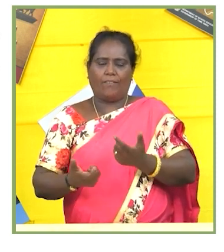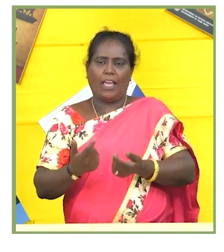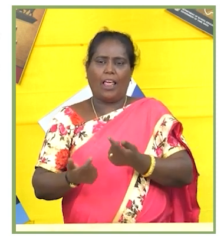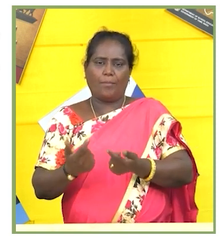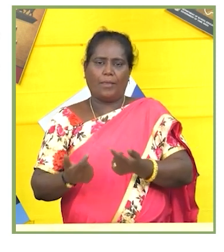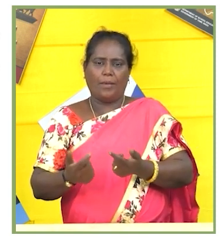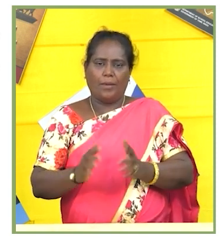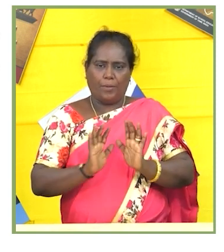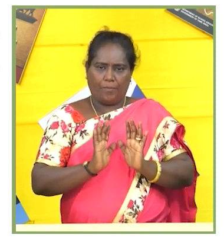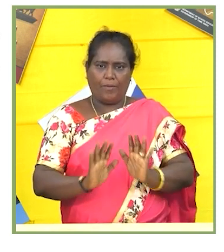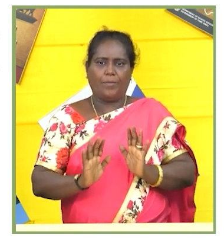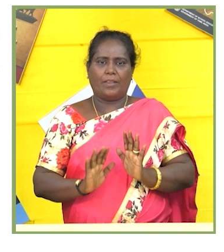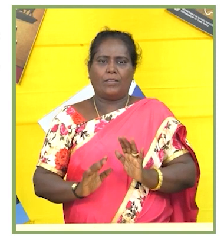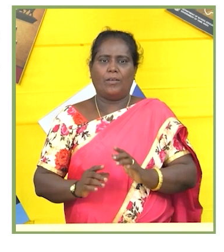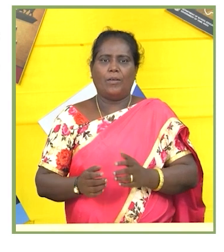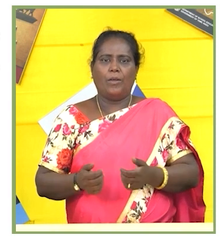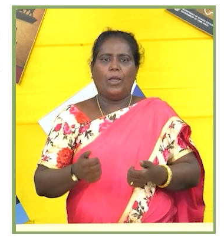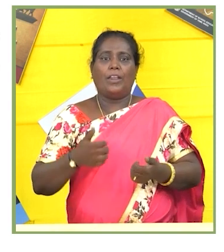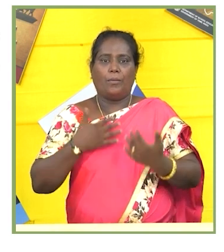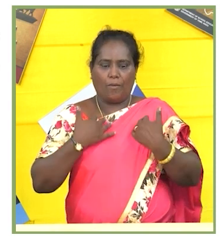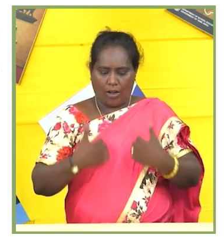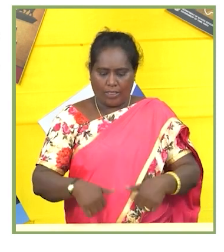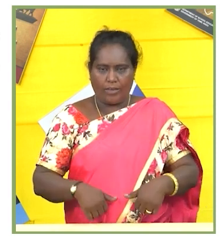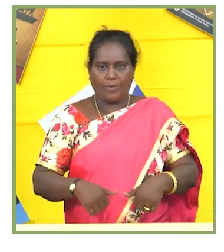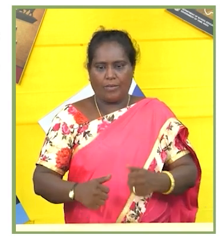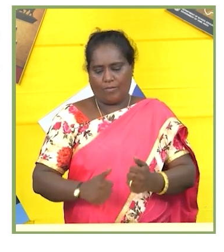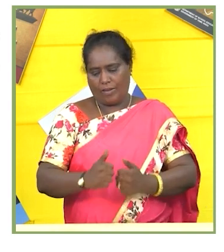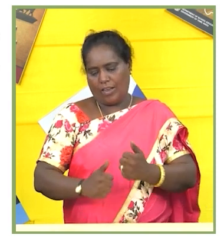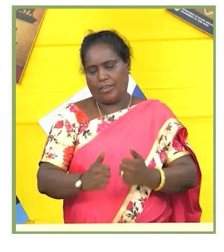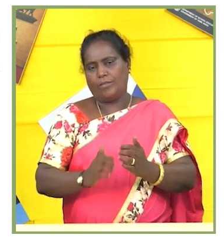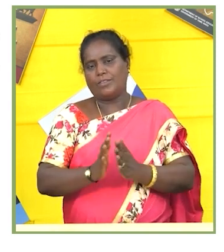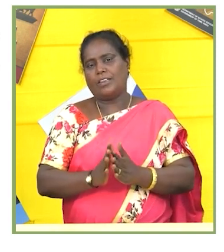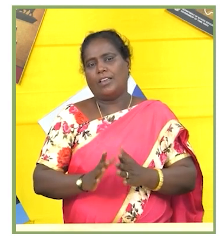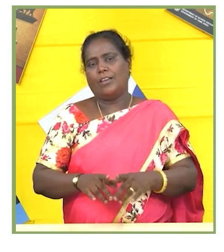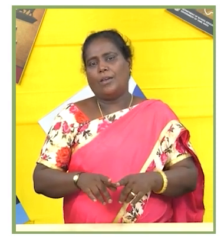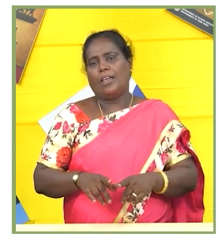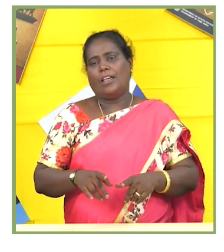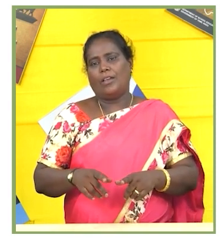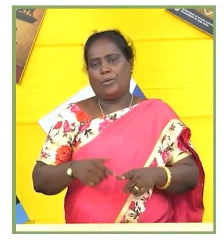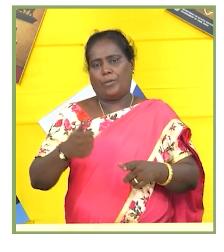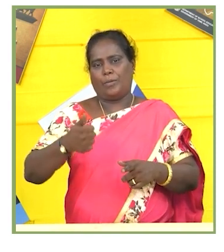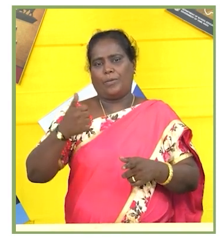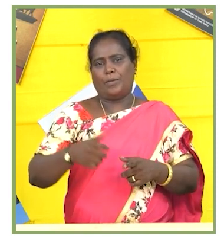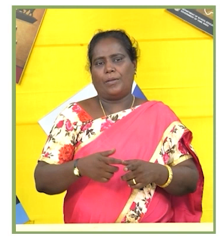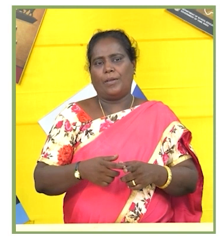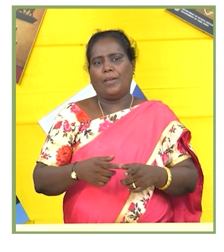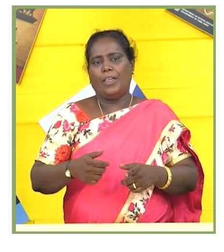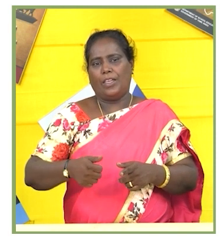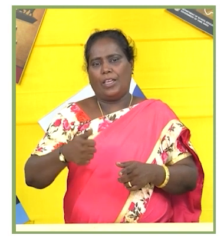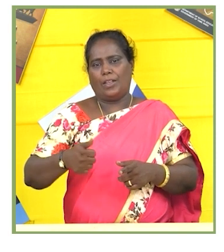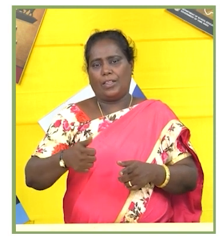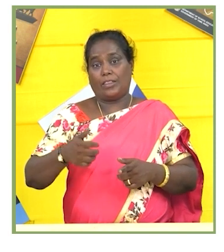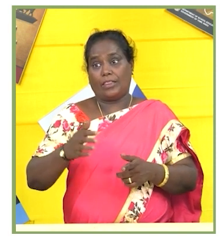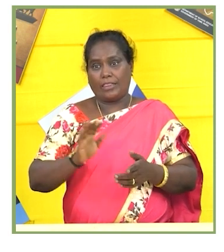முன்னிலைப்படுத்தும் வழிபாட்டையும் இயற்கை வேளாண்மையையும் வலியுறுத்தும் பண்பாட்டு குறியீடு ஆகும். வாழ்க்கையிலும் சரி, விளையாட்டிலும்